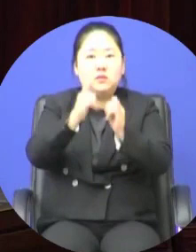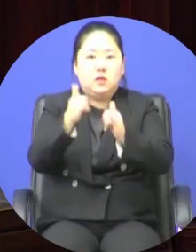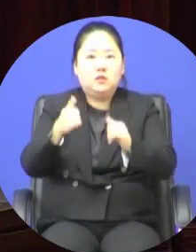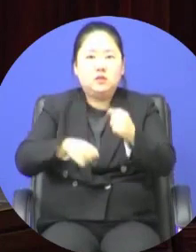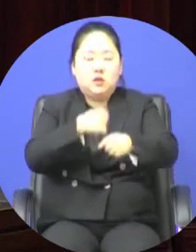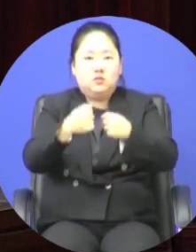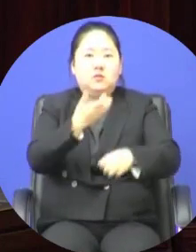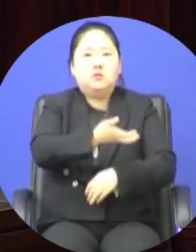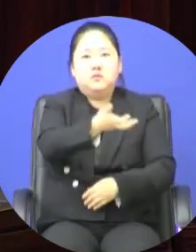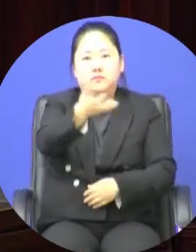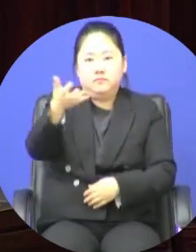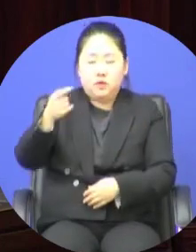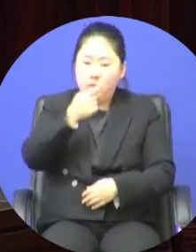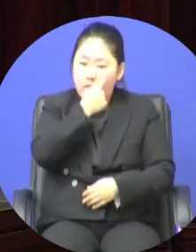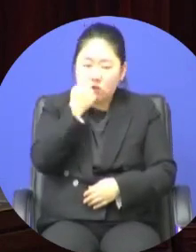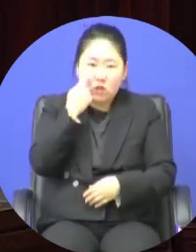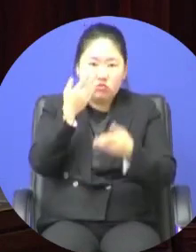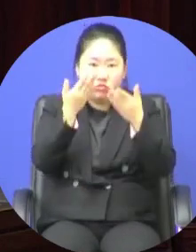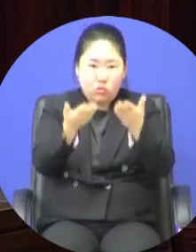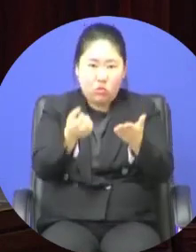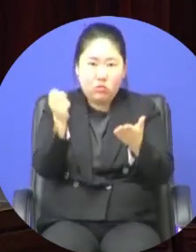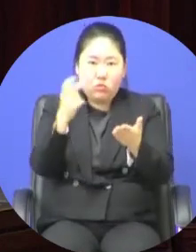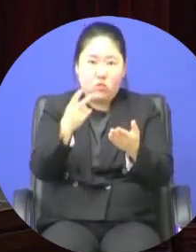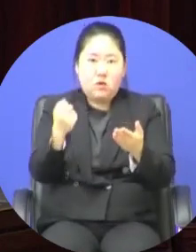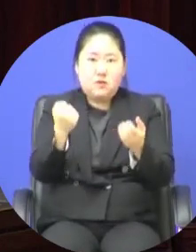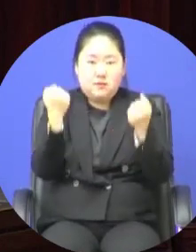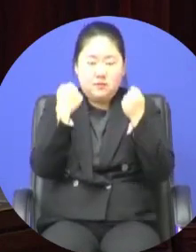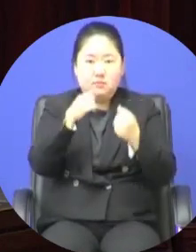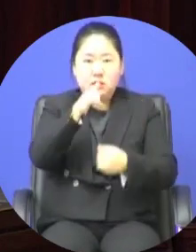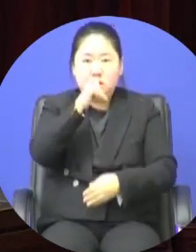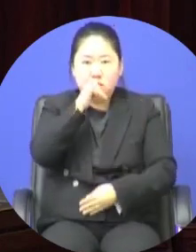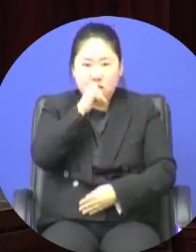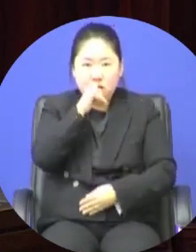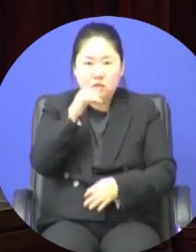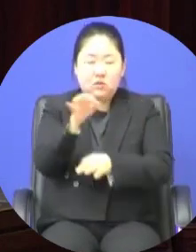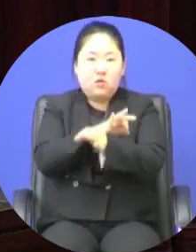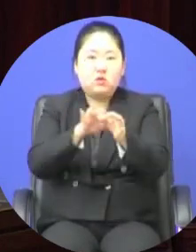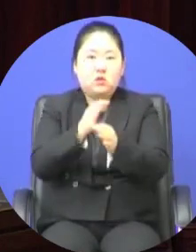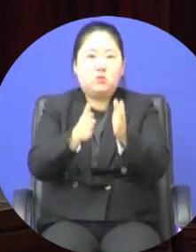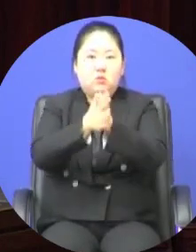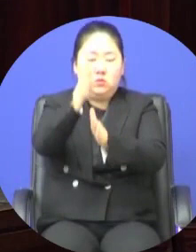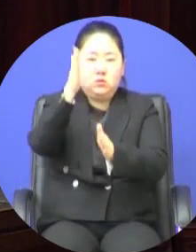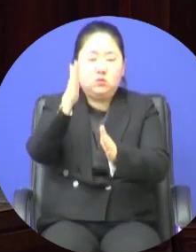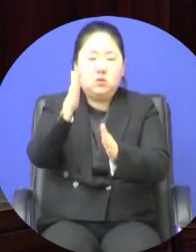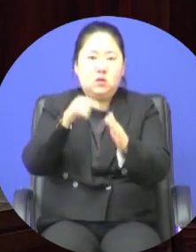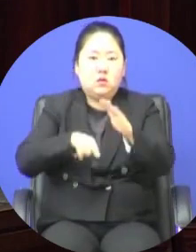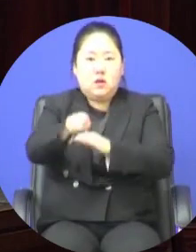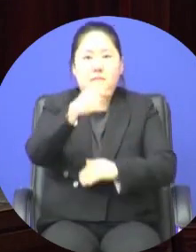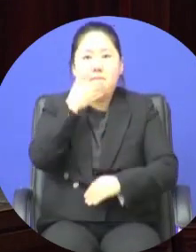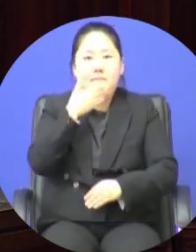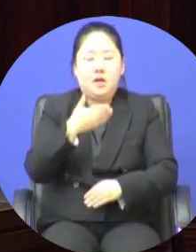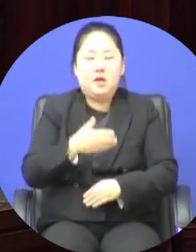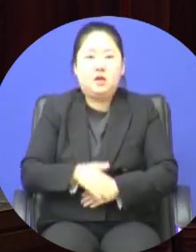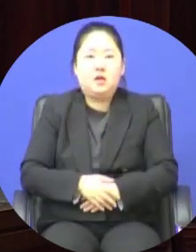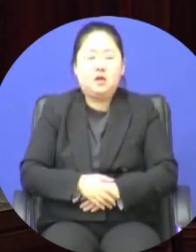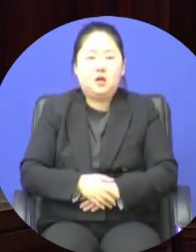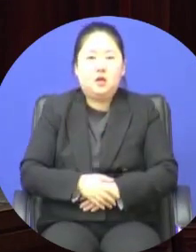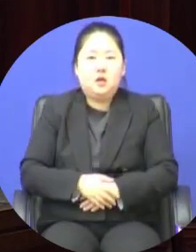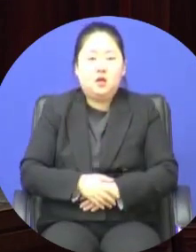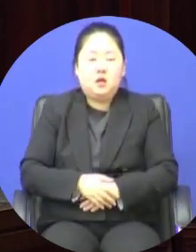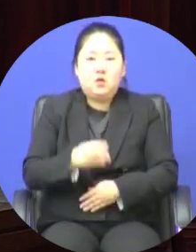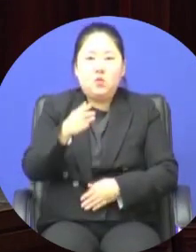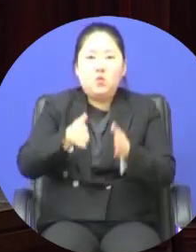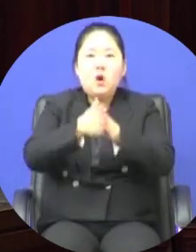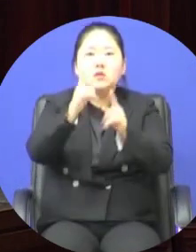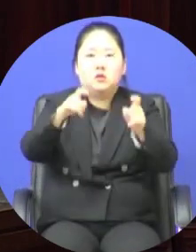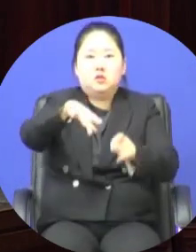보장하는 사회서비스이자 경쟁력 있는 도시로 나아가기 위한 전략 중 하나입니다. 수도권에서는 화성시가 처음으로 도입해